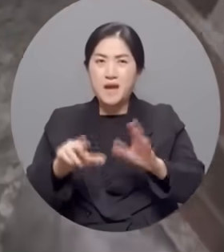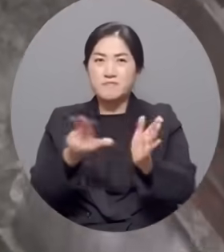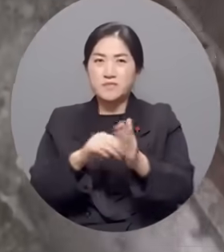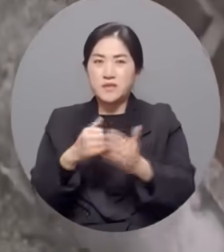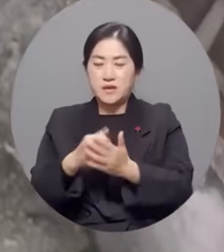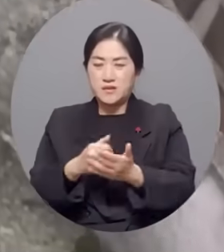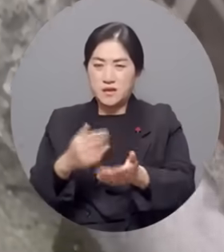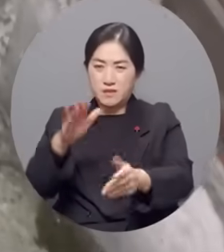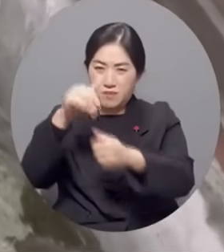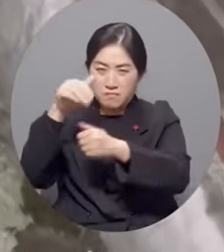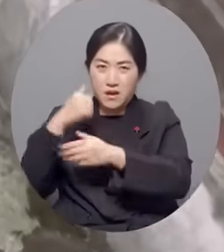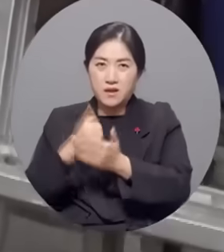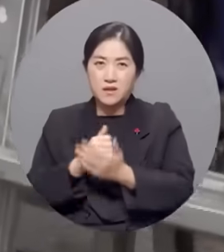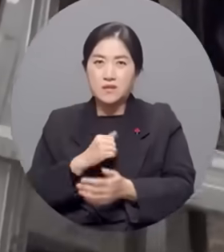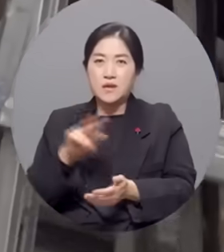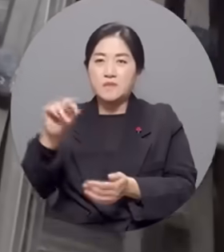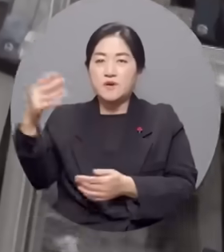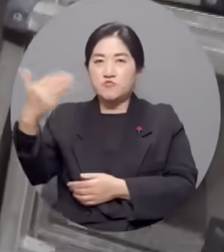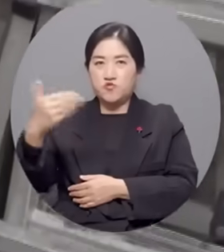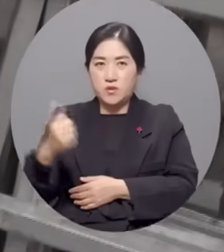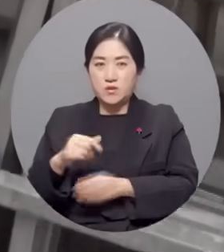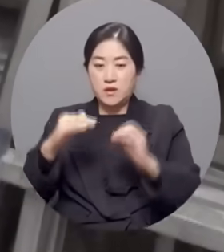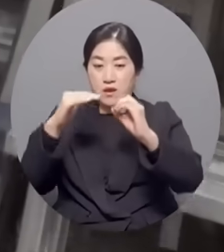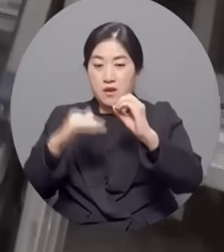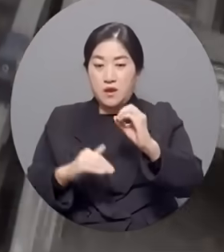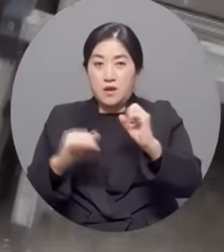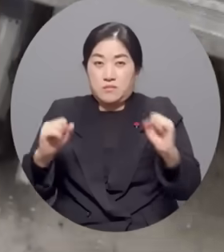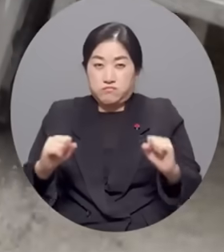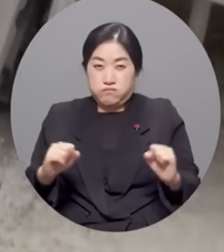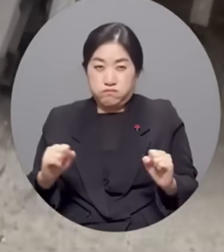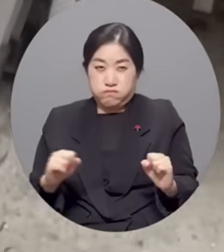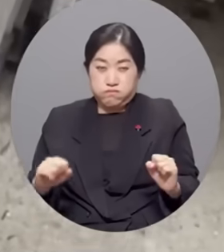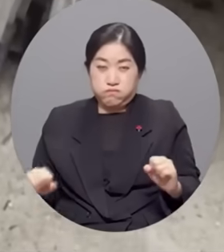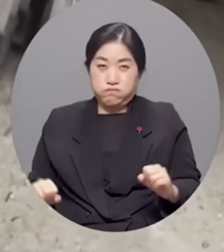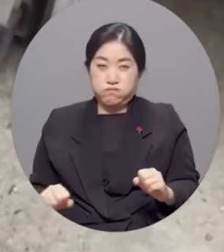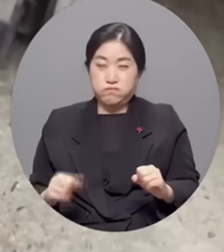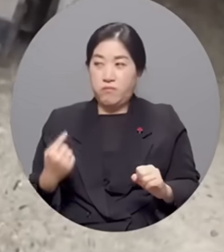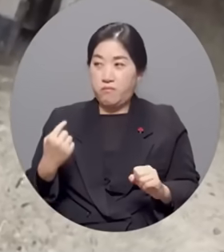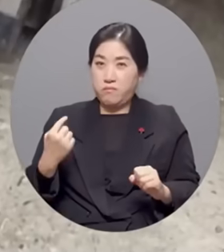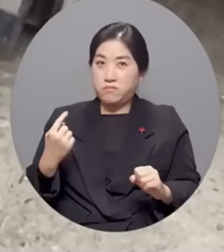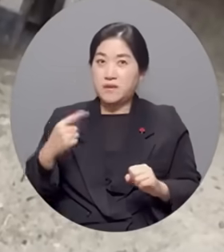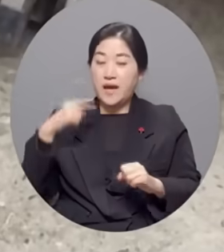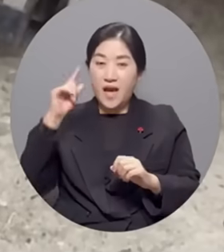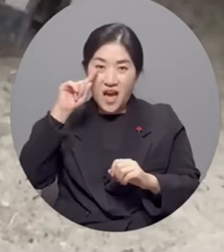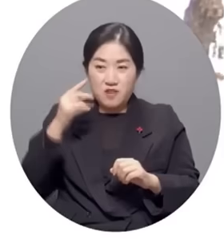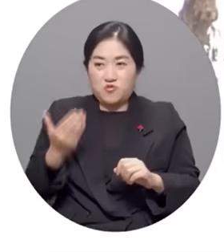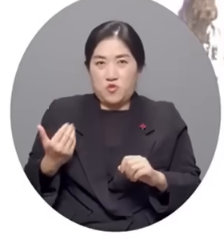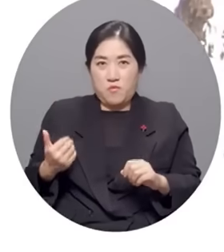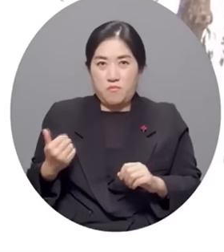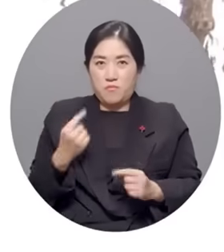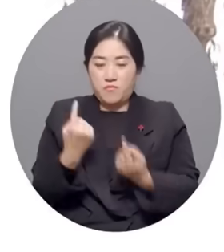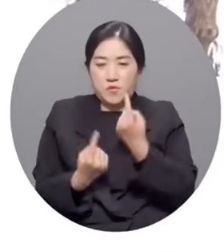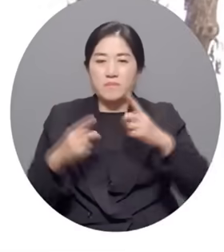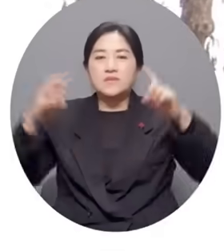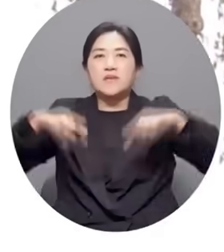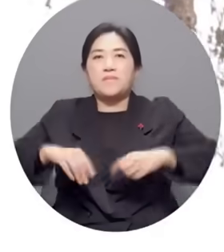출동만 2만 9천여 건. 영하권 날씨가 시작된 전날에 비해 3배 넘게 늘어난